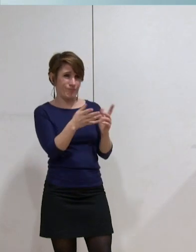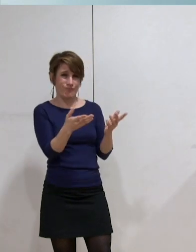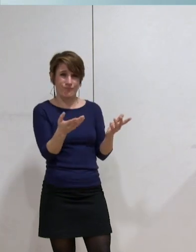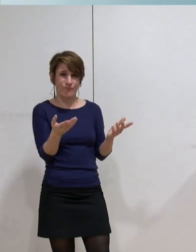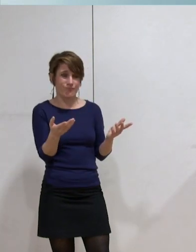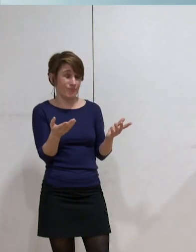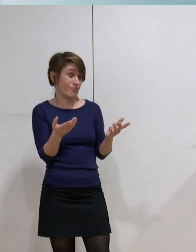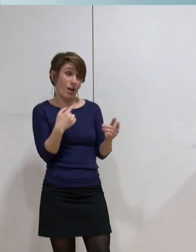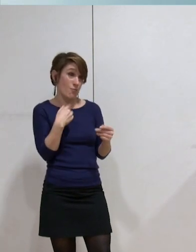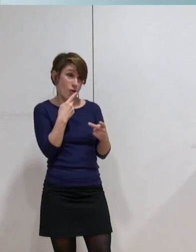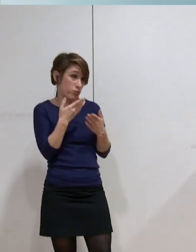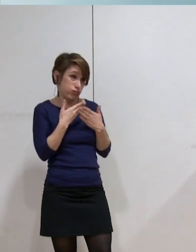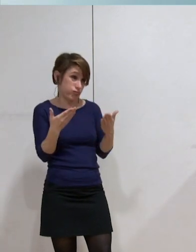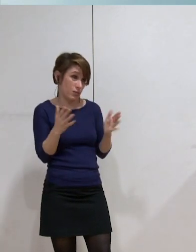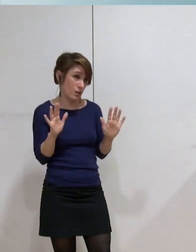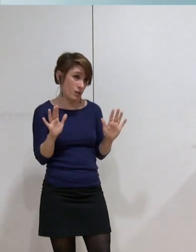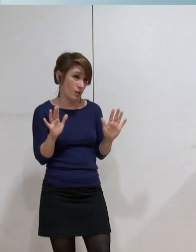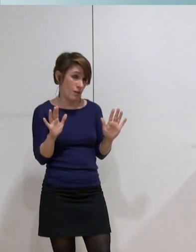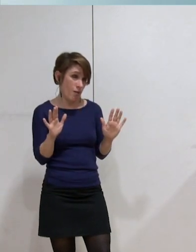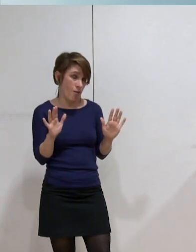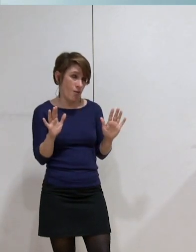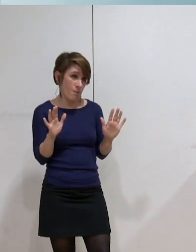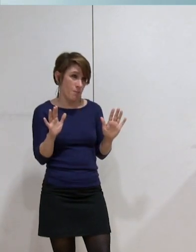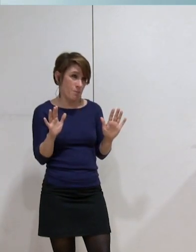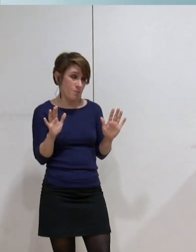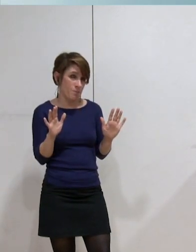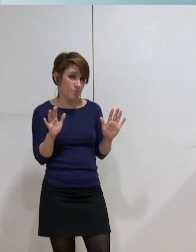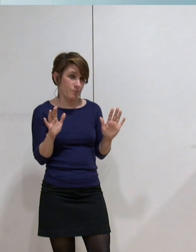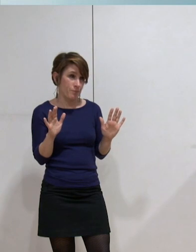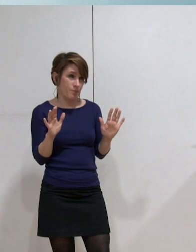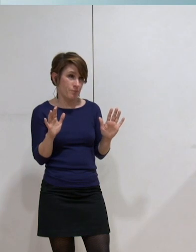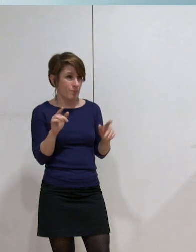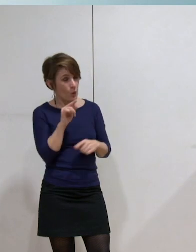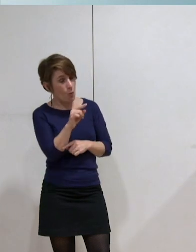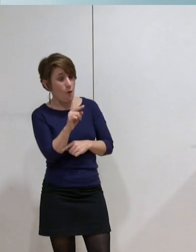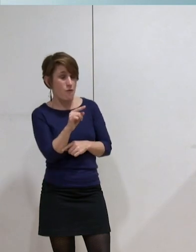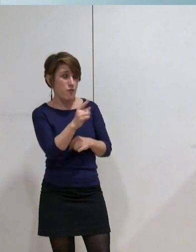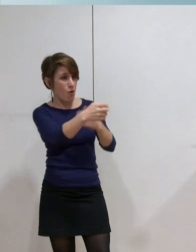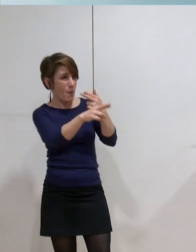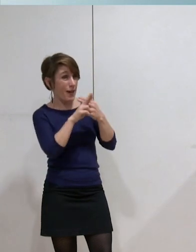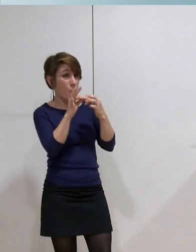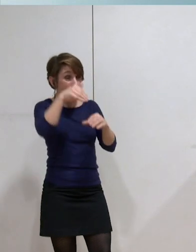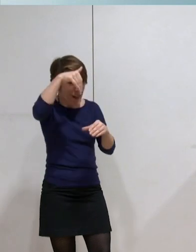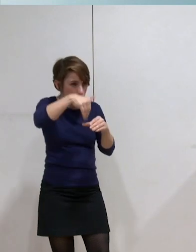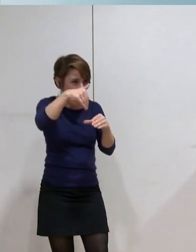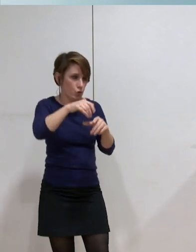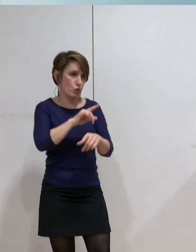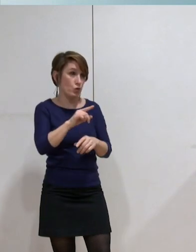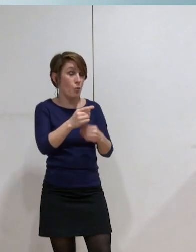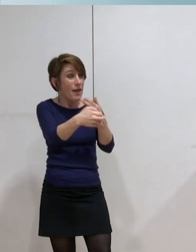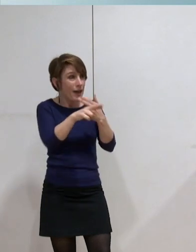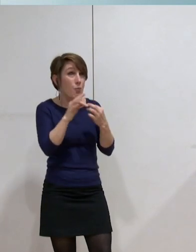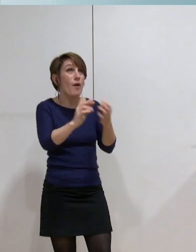je pense de vous prononcer non pas sur le contenu mais sur l'auteur